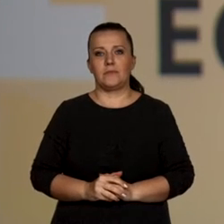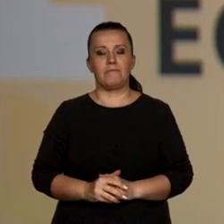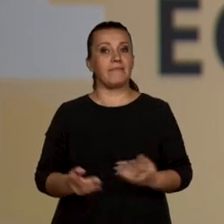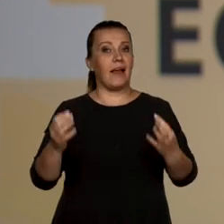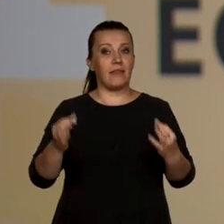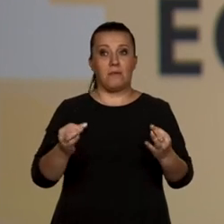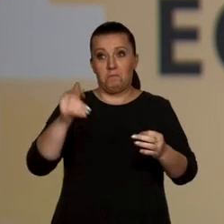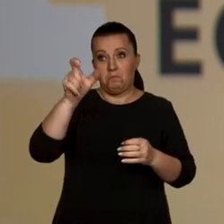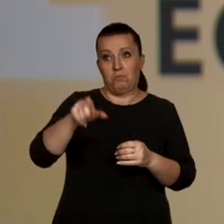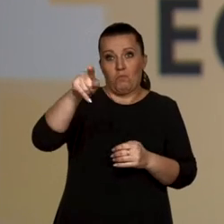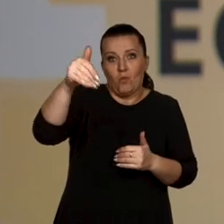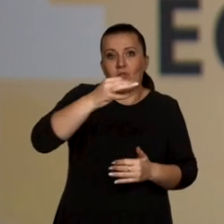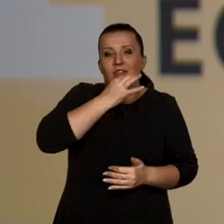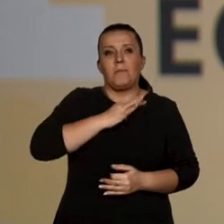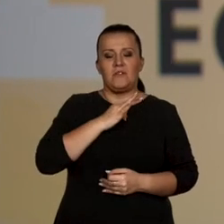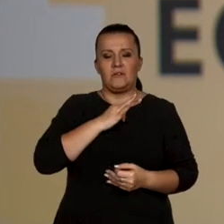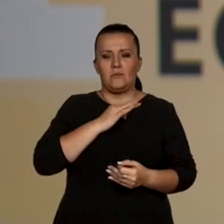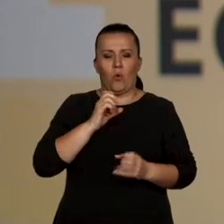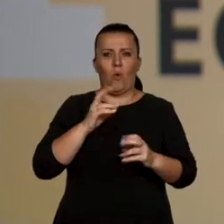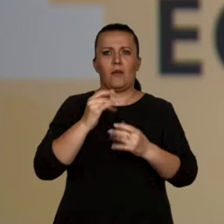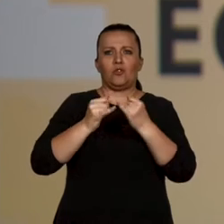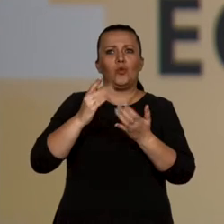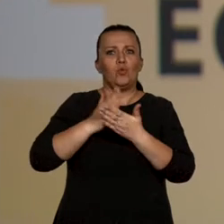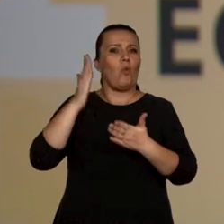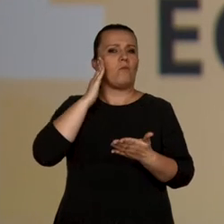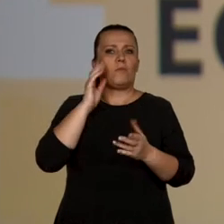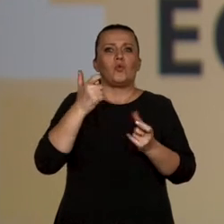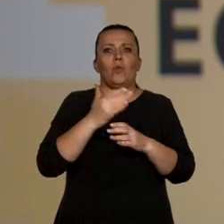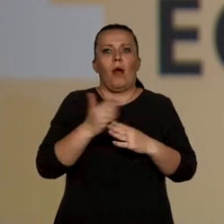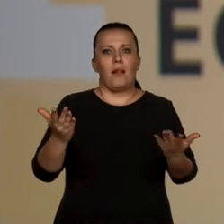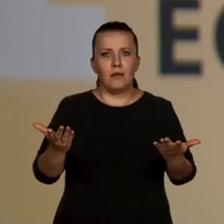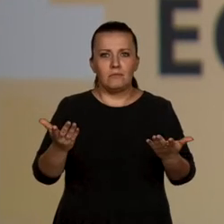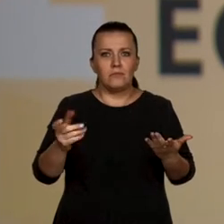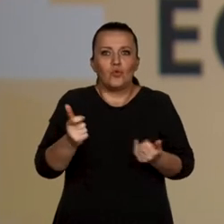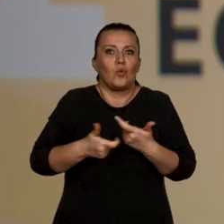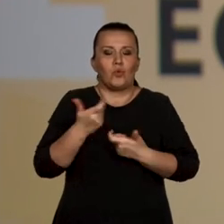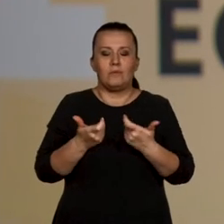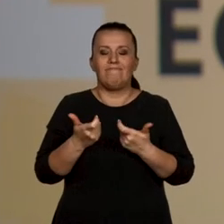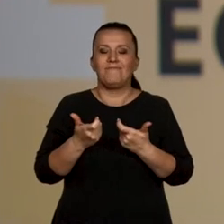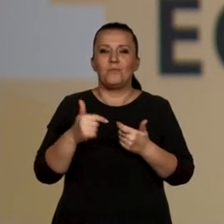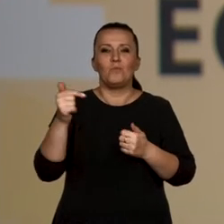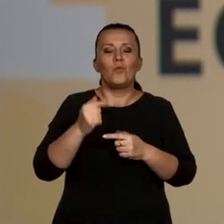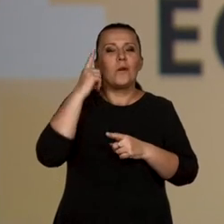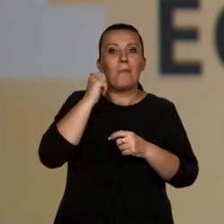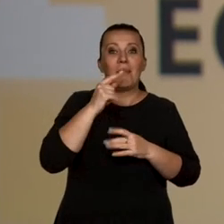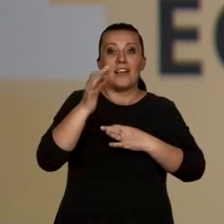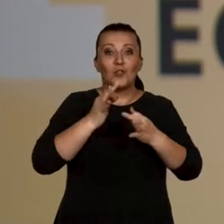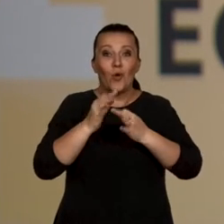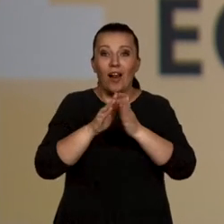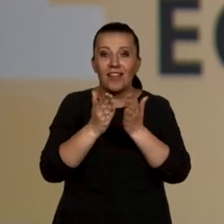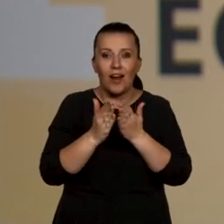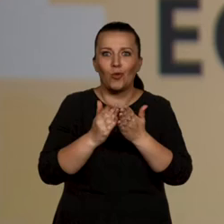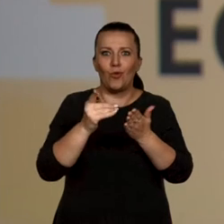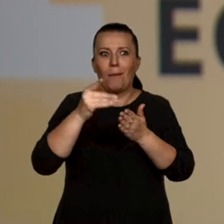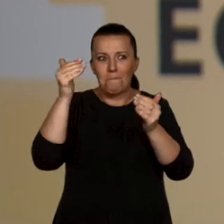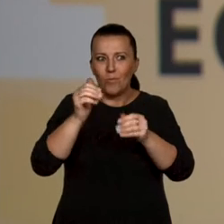ważna. I teraz pytasz, co z nią zrobić? No, przede wszystkim trzeba pamiętać, że to jest rzecz dla ludzi. I może